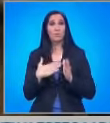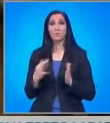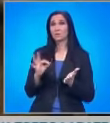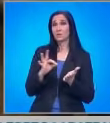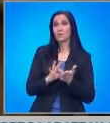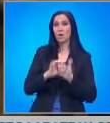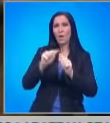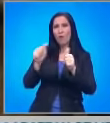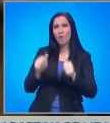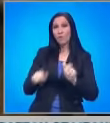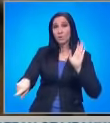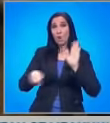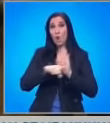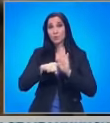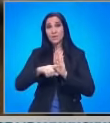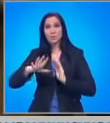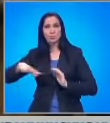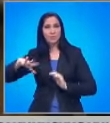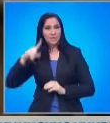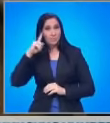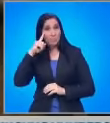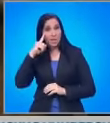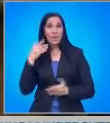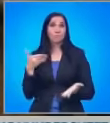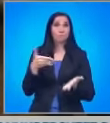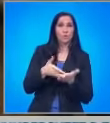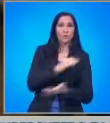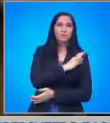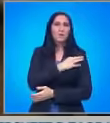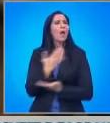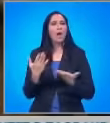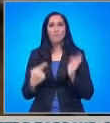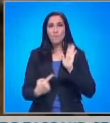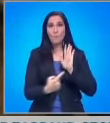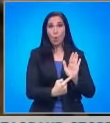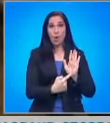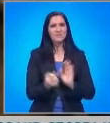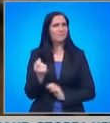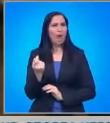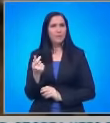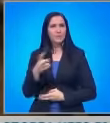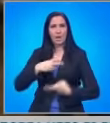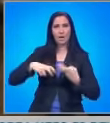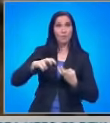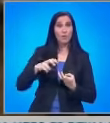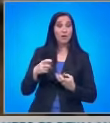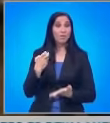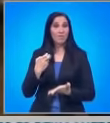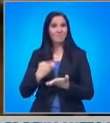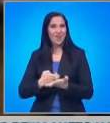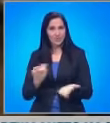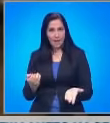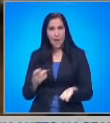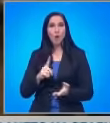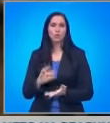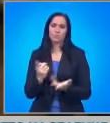цел да формират негативни обществени нагласи срещу вакцинацията. Какво обаче показва елементарната проверка на твърденията,